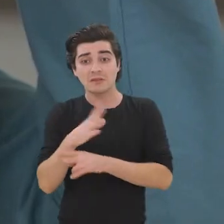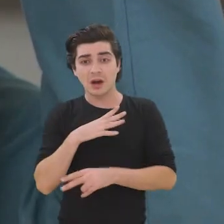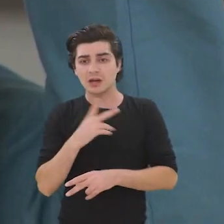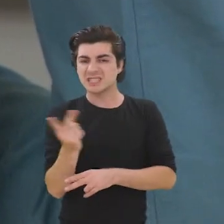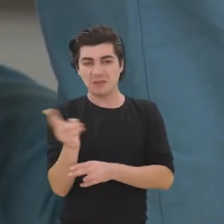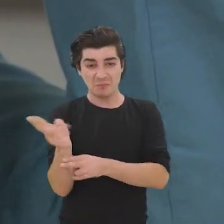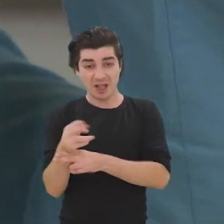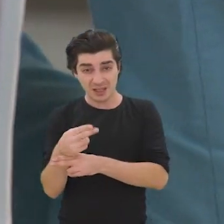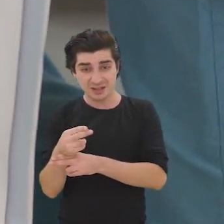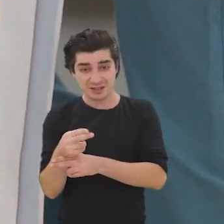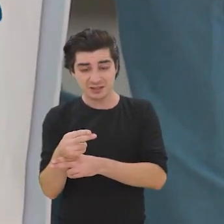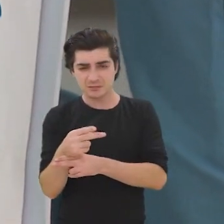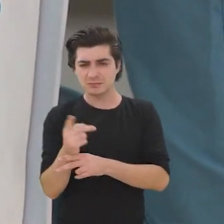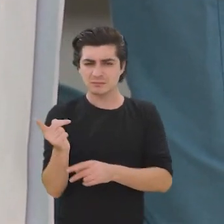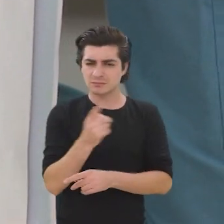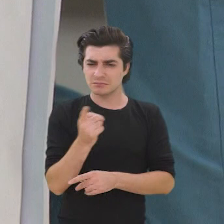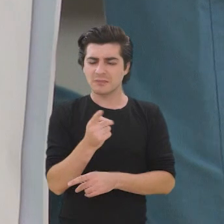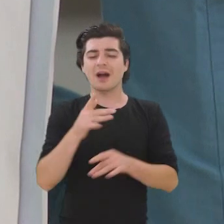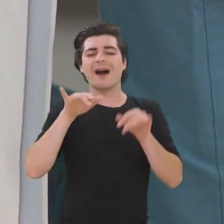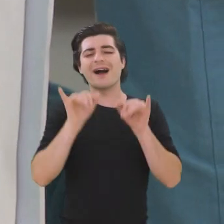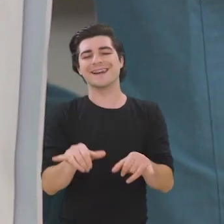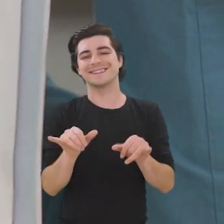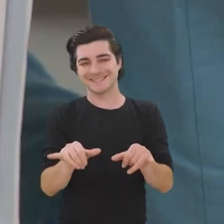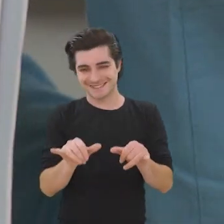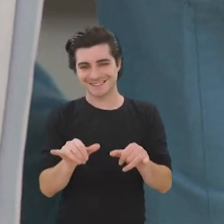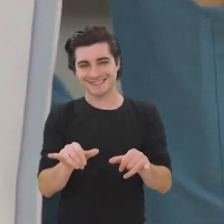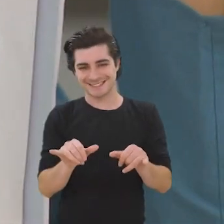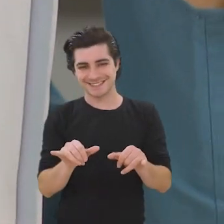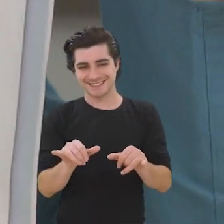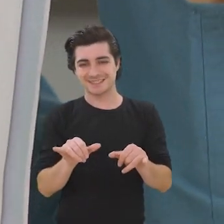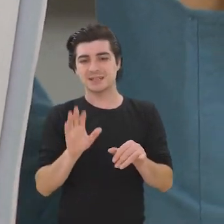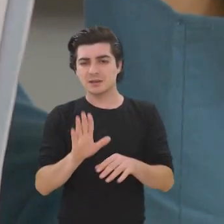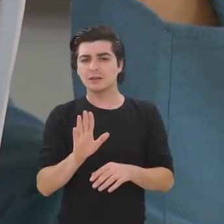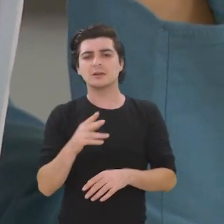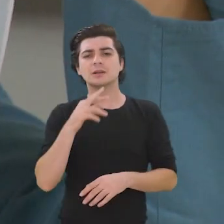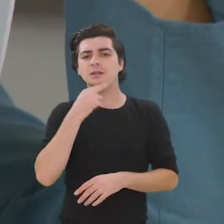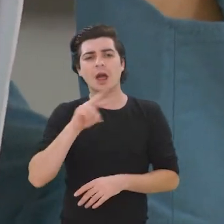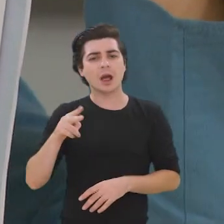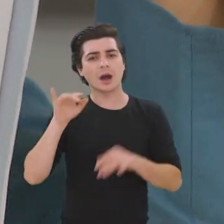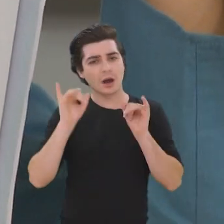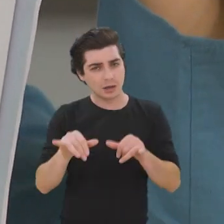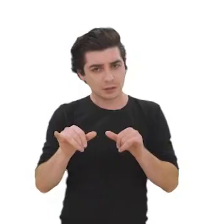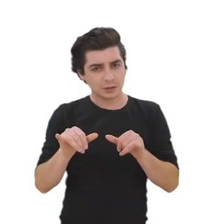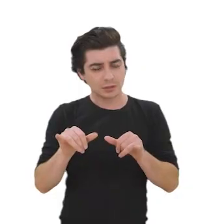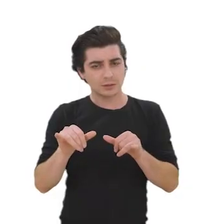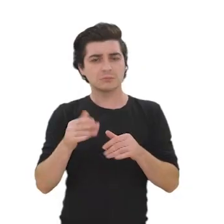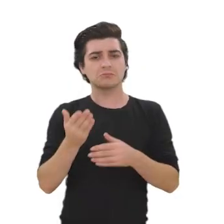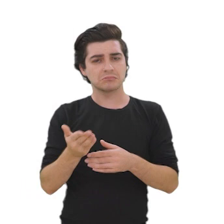Bu iki balık birbiriyle aynı. Ben evet, aynı olduklarını görüyorum. Renkleri de aynı.